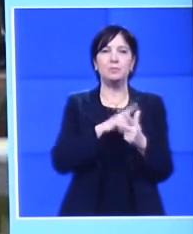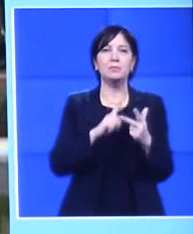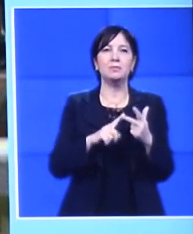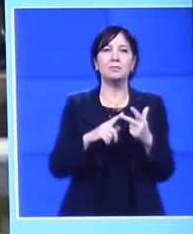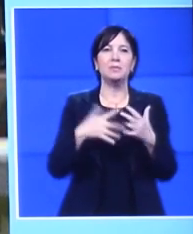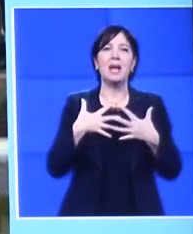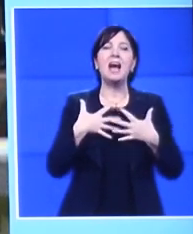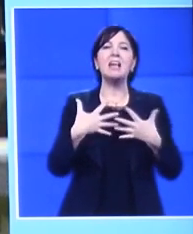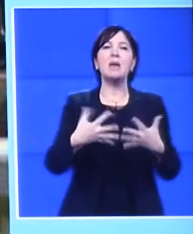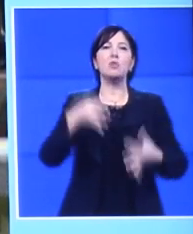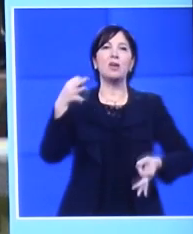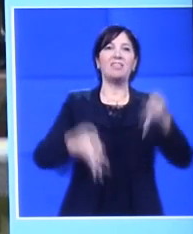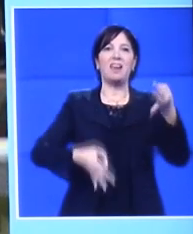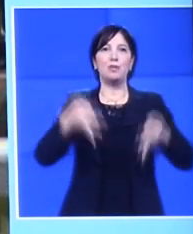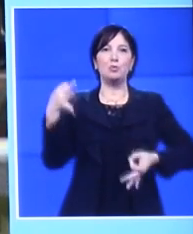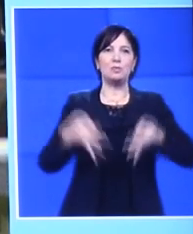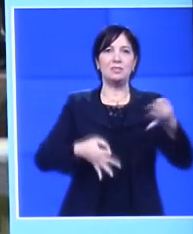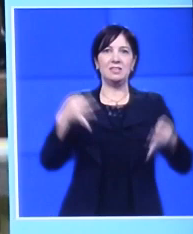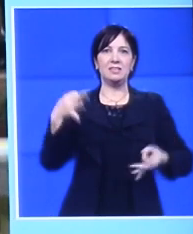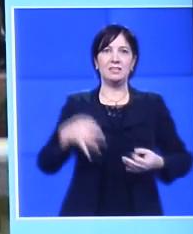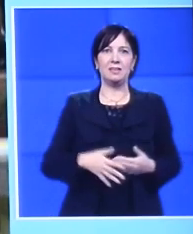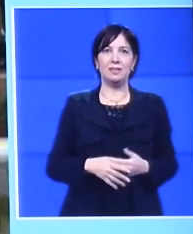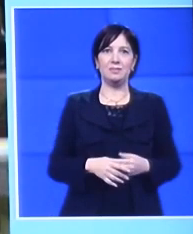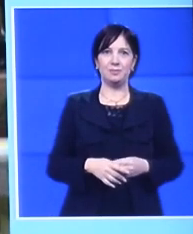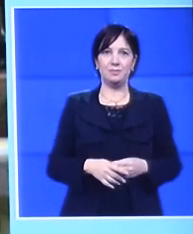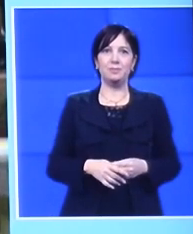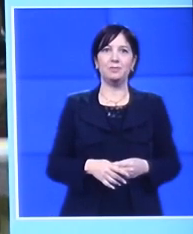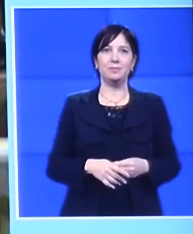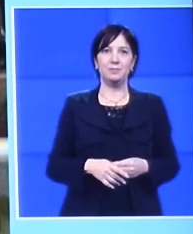l'amore alla giustizia.